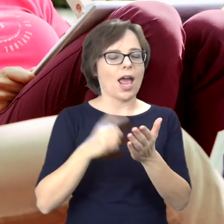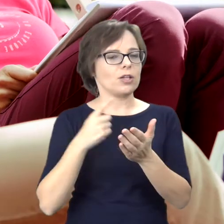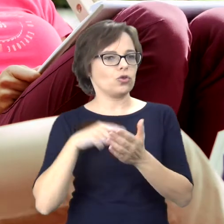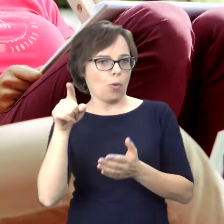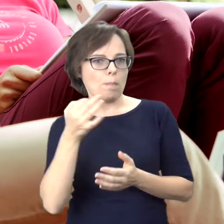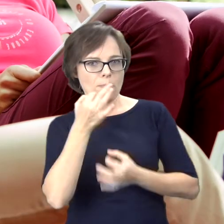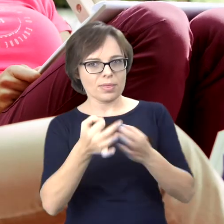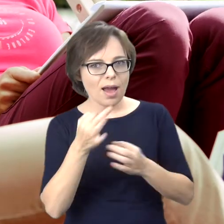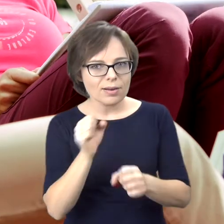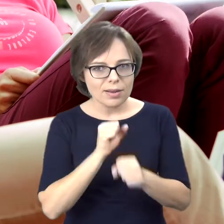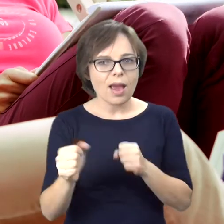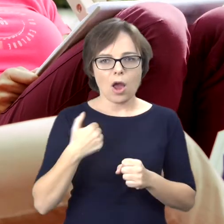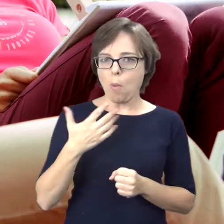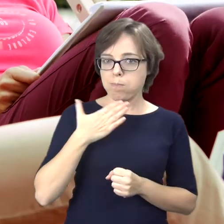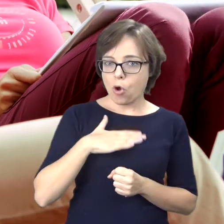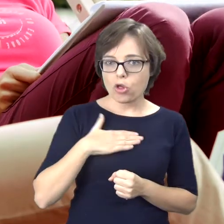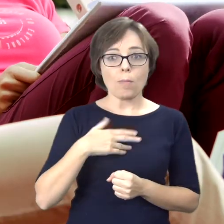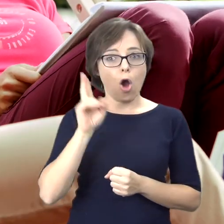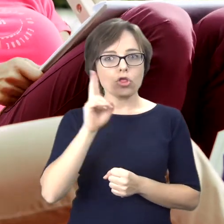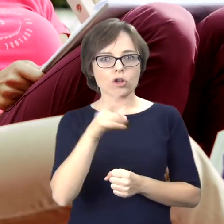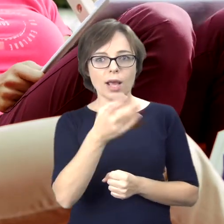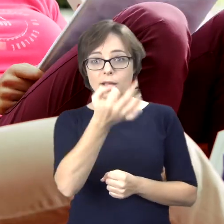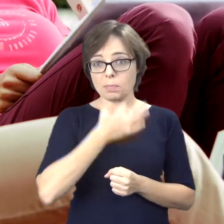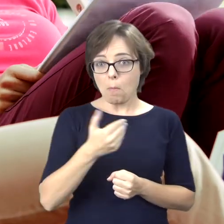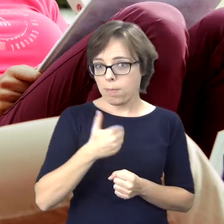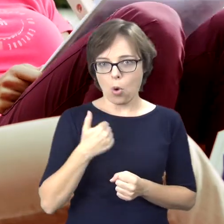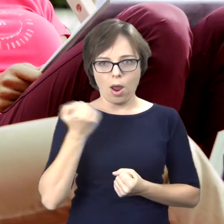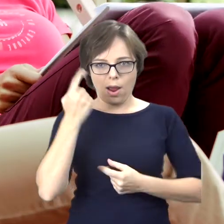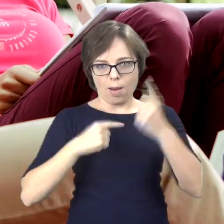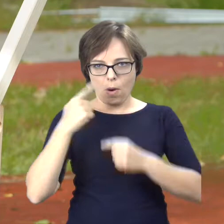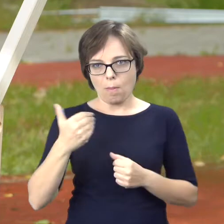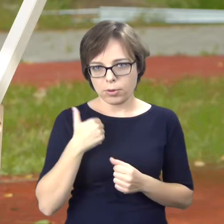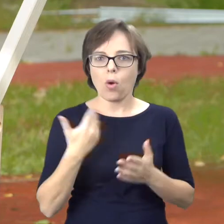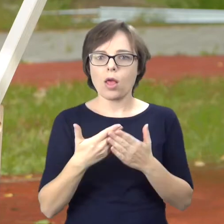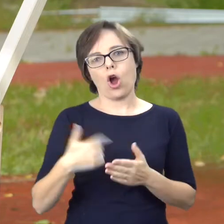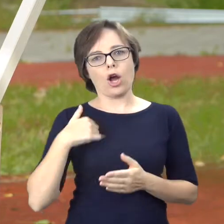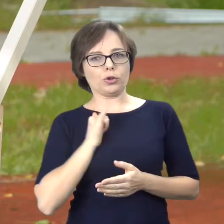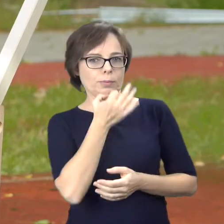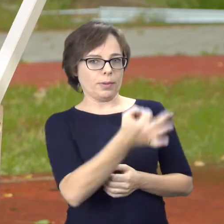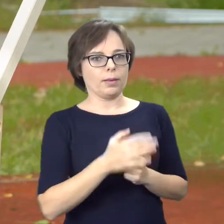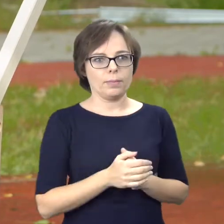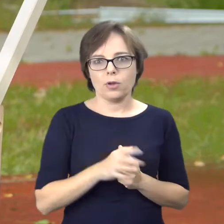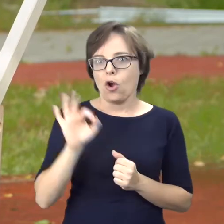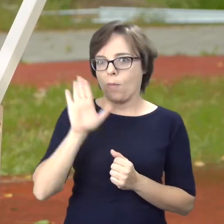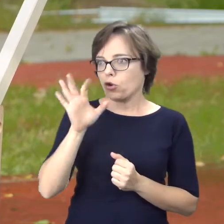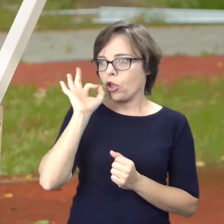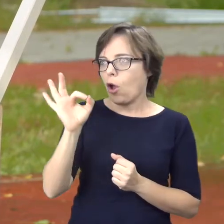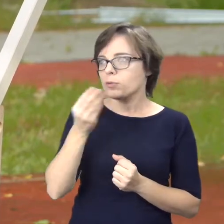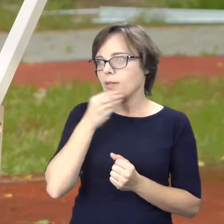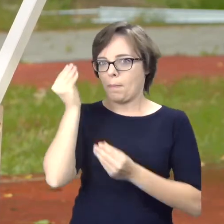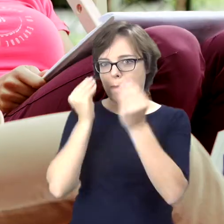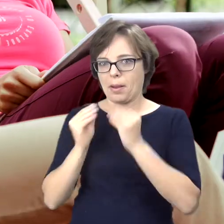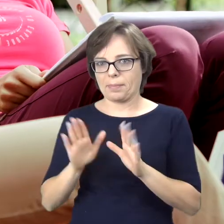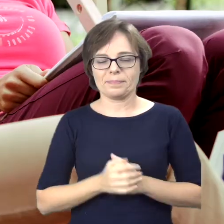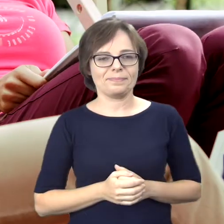strasznie podoba. Mi kiedyś ktoś je zadał i ja się na nim pobeczałam. Zobaczymy, czy ty będziesz płakać. Uwaga. O matko. Dobrze, że nie mam make-upu. Słuchaj, nie